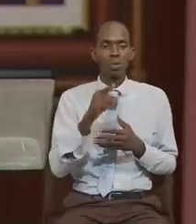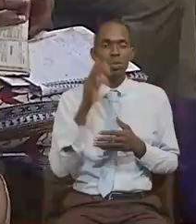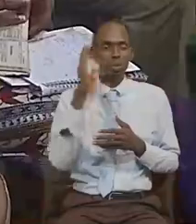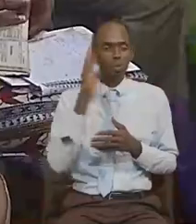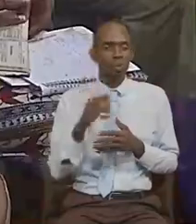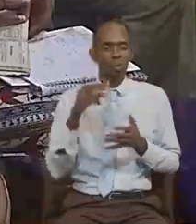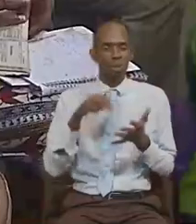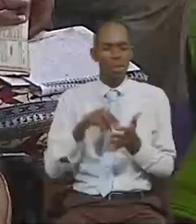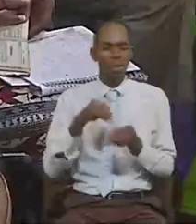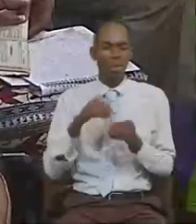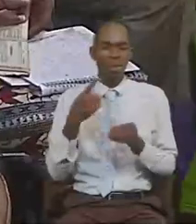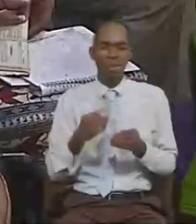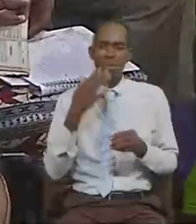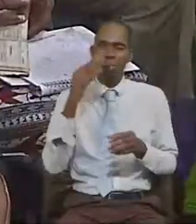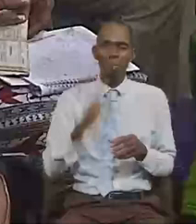jours.